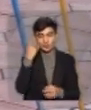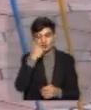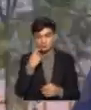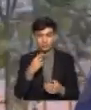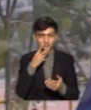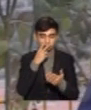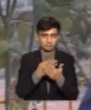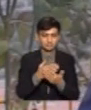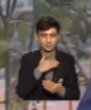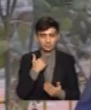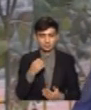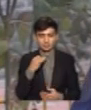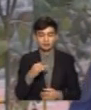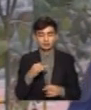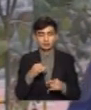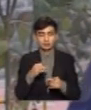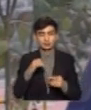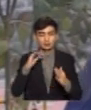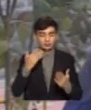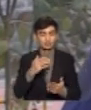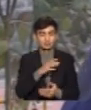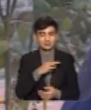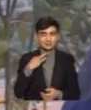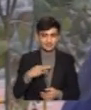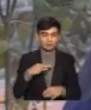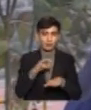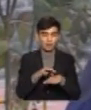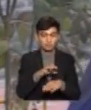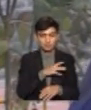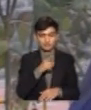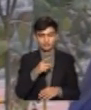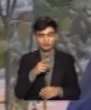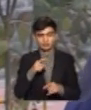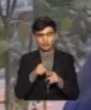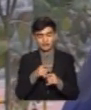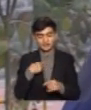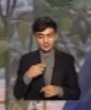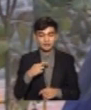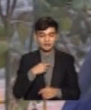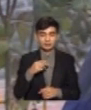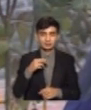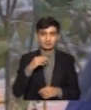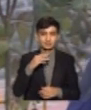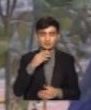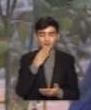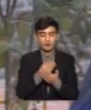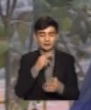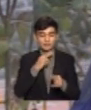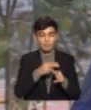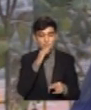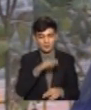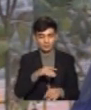их лица happy song ароматом его сын заболел его рвало я попросила присмотреть за ним свою младшую сестру